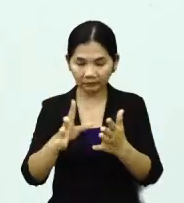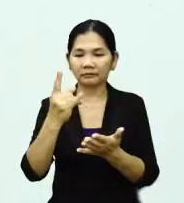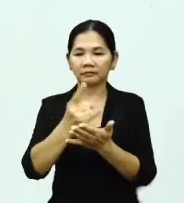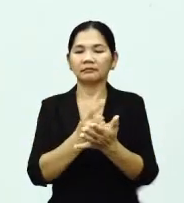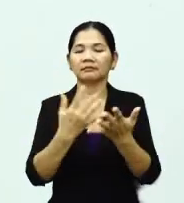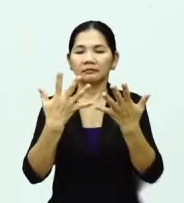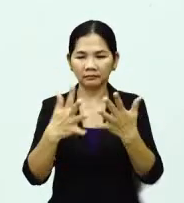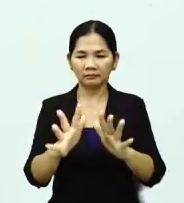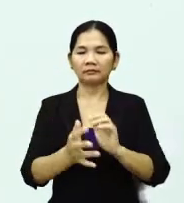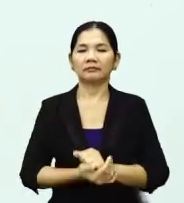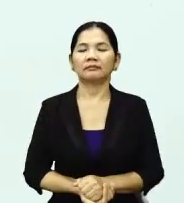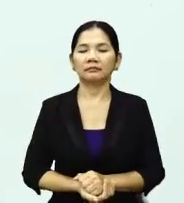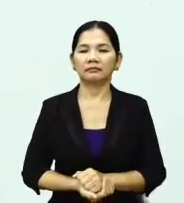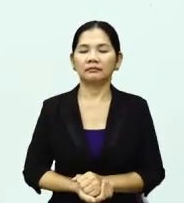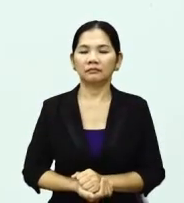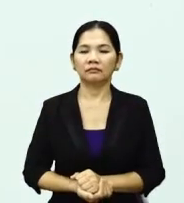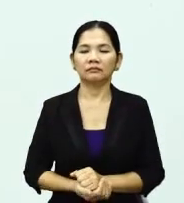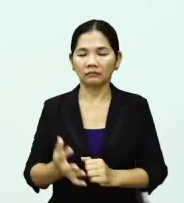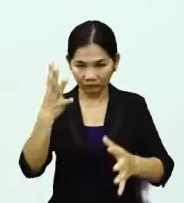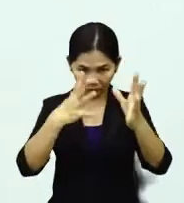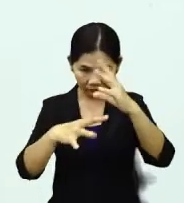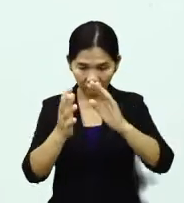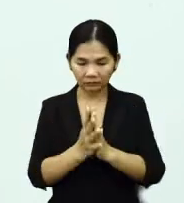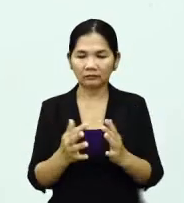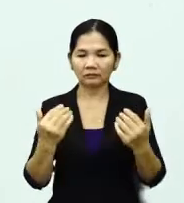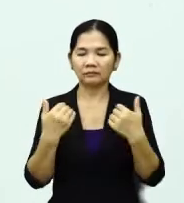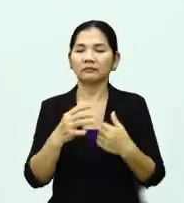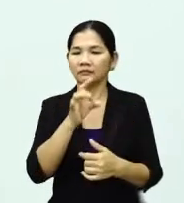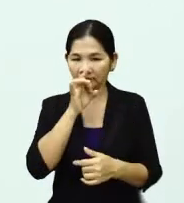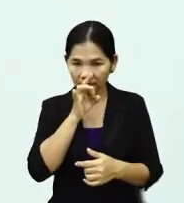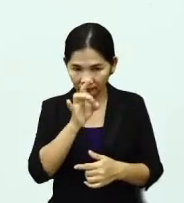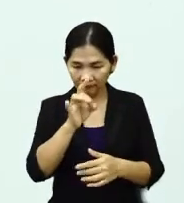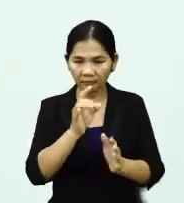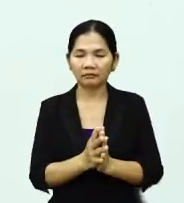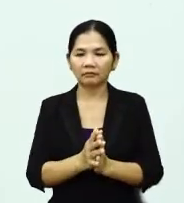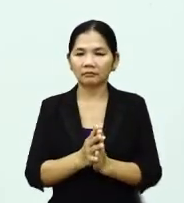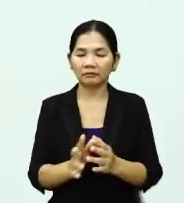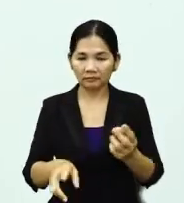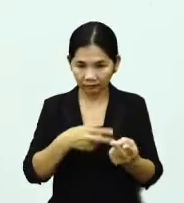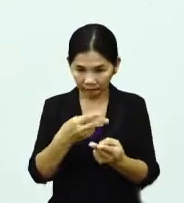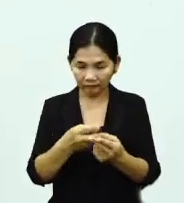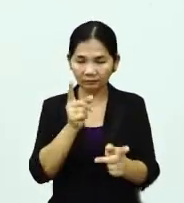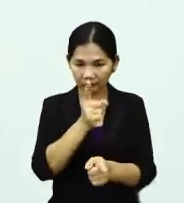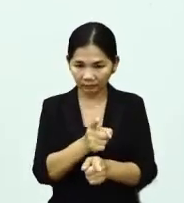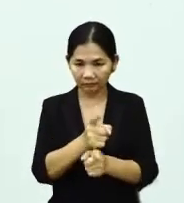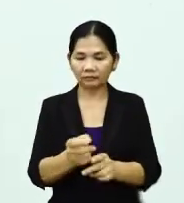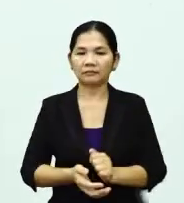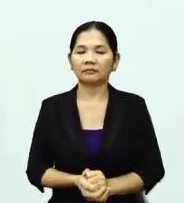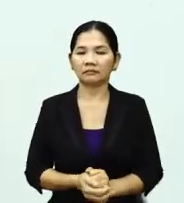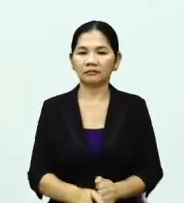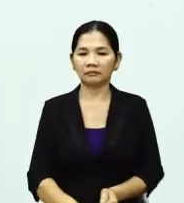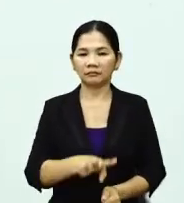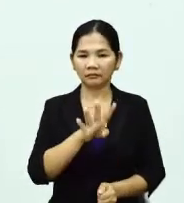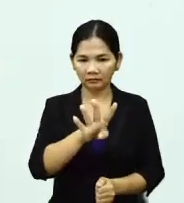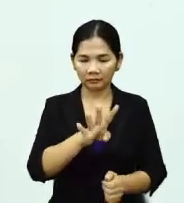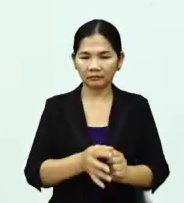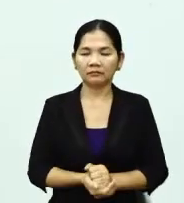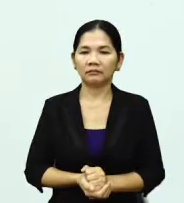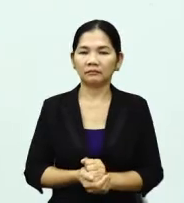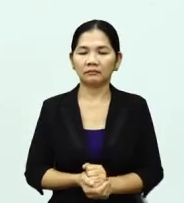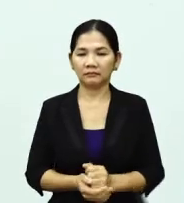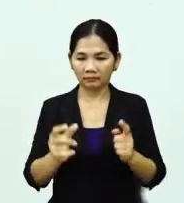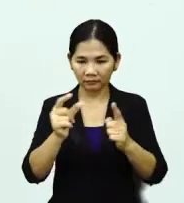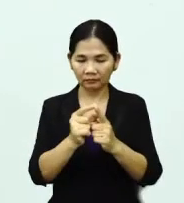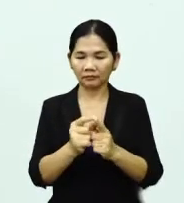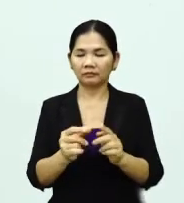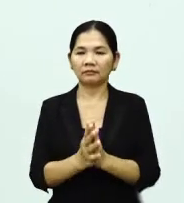em này con chà bà con bàn đi kết thúc đạo mùa dập hơi con bà chía rốt chùm lại bàn trầm trời tỏ tí buồn cho rõ